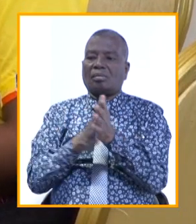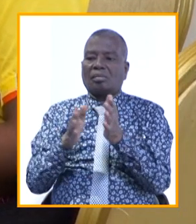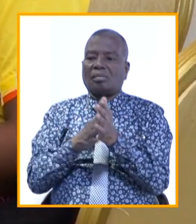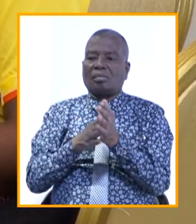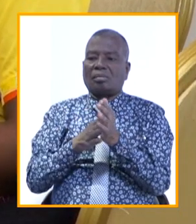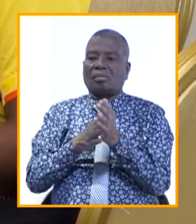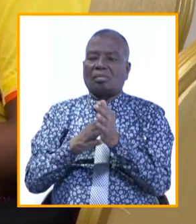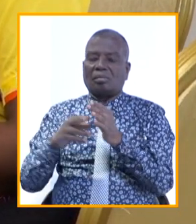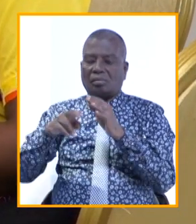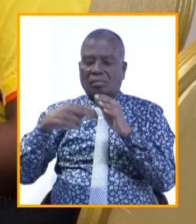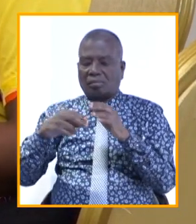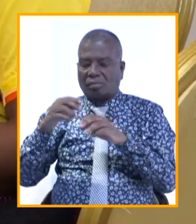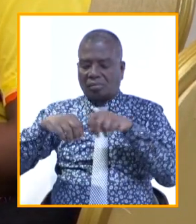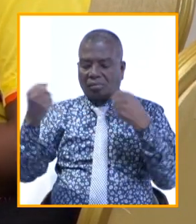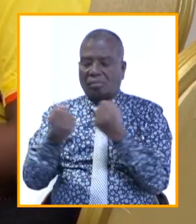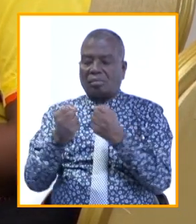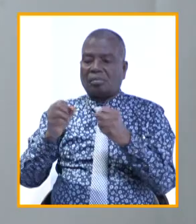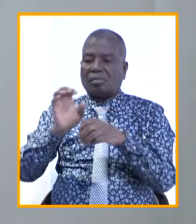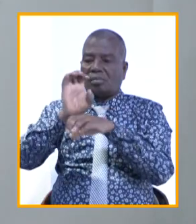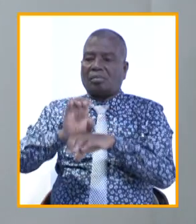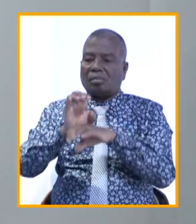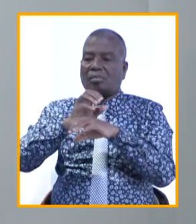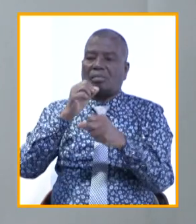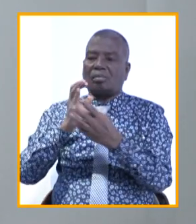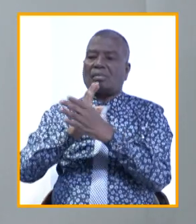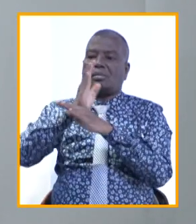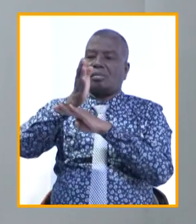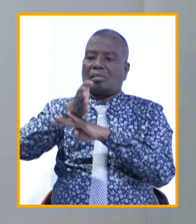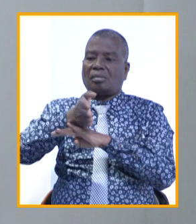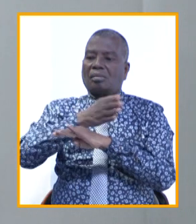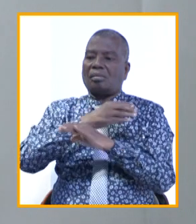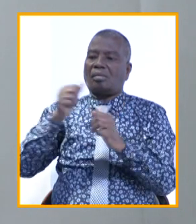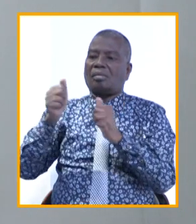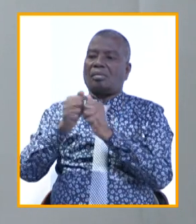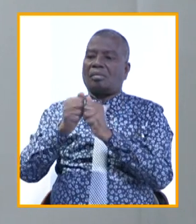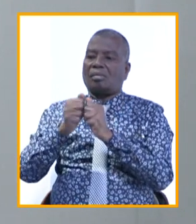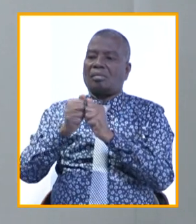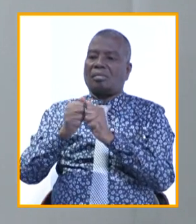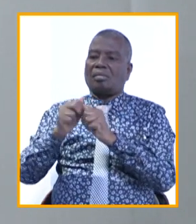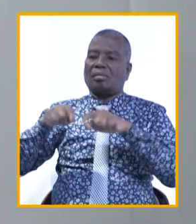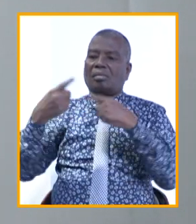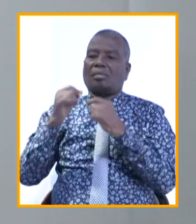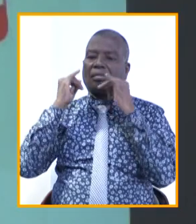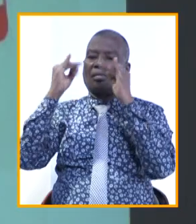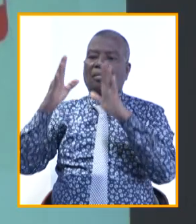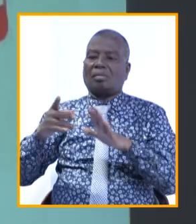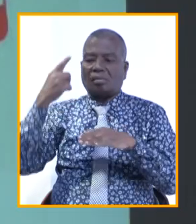droits économiques, sociaux et culturels, CRADESC, en partenariat avec le Réseau ivoirien pour la défense